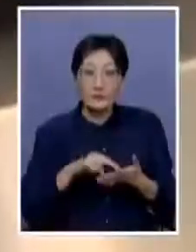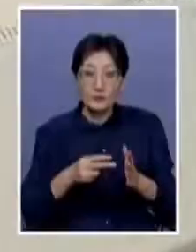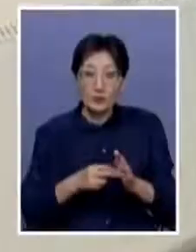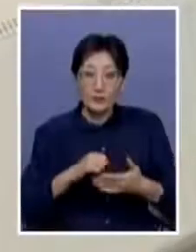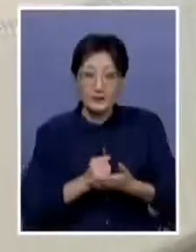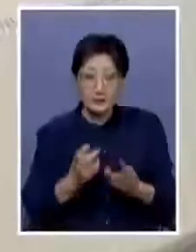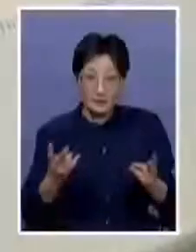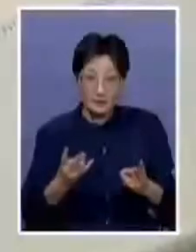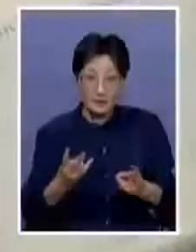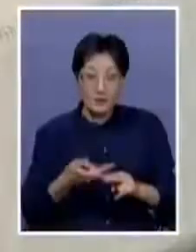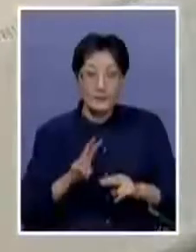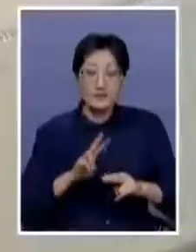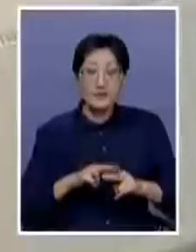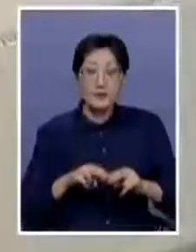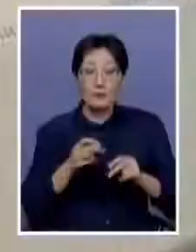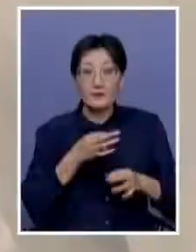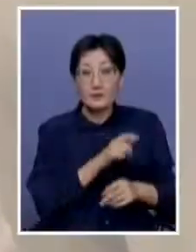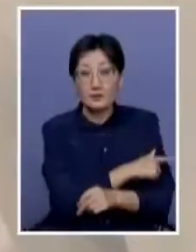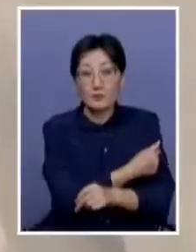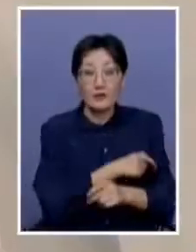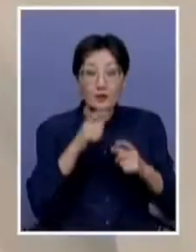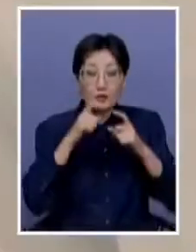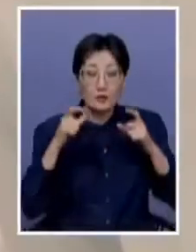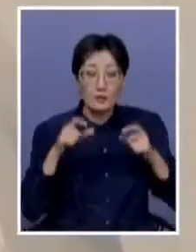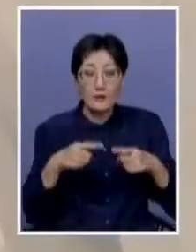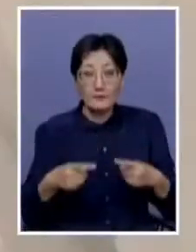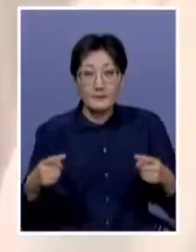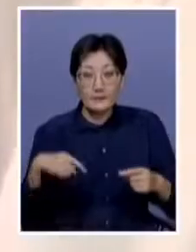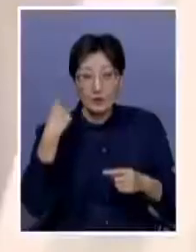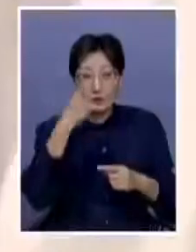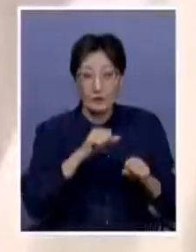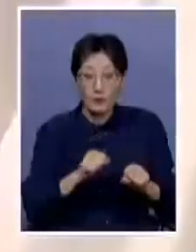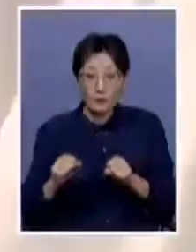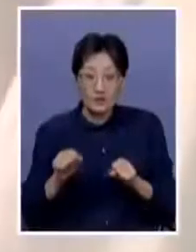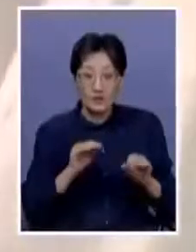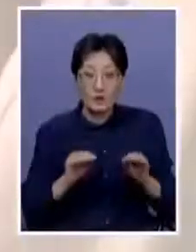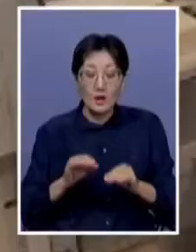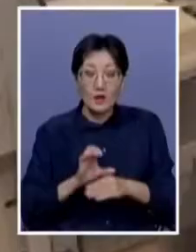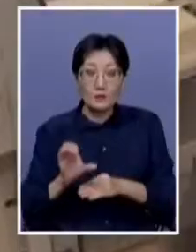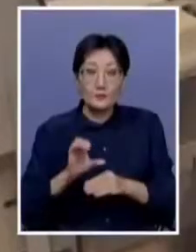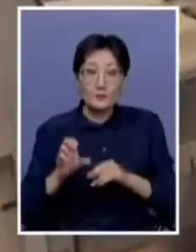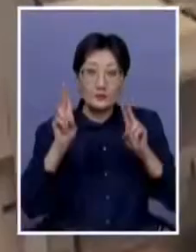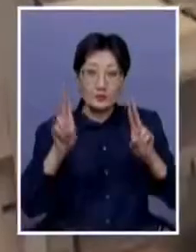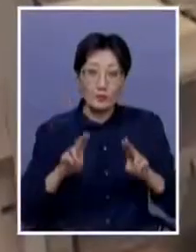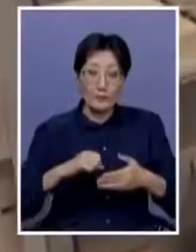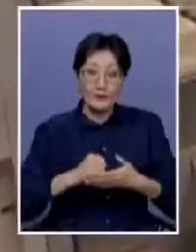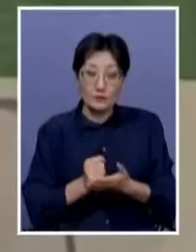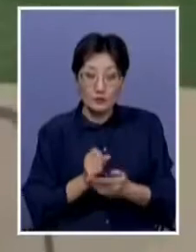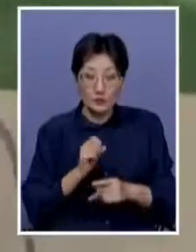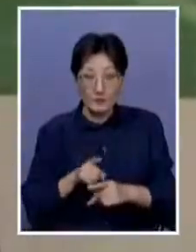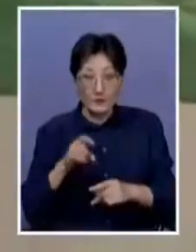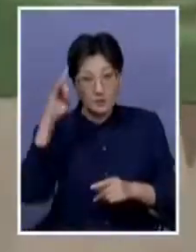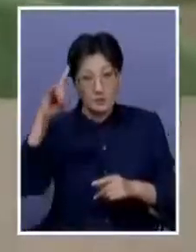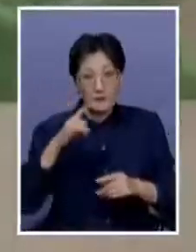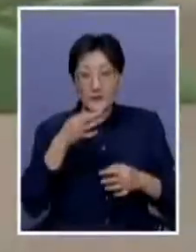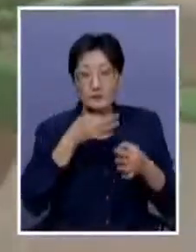екенін атап өтті. Сонымен қатар медициналық маскалар мен басқа да жеке қорғаныш құралдарын өндіру стандарттарын бекітуді тапсырды.